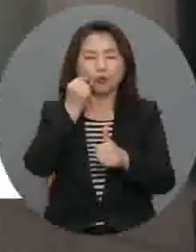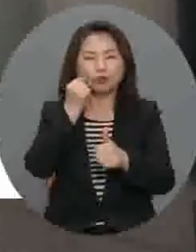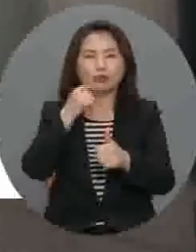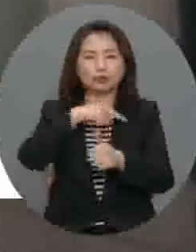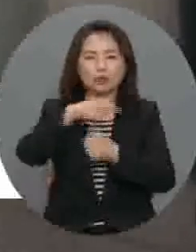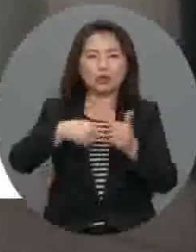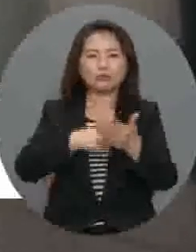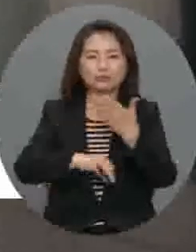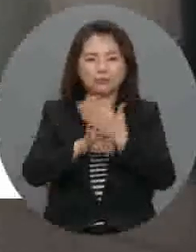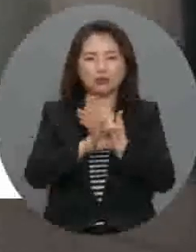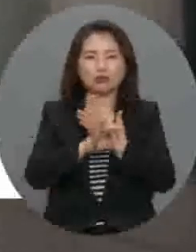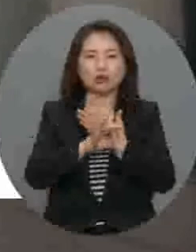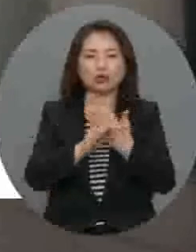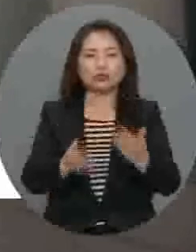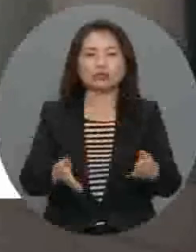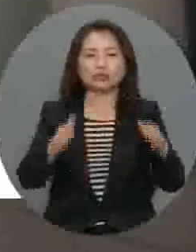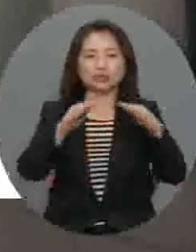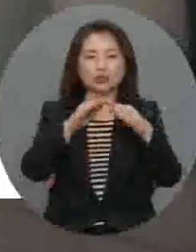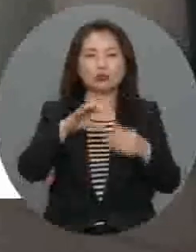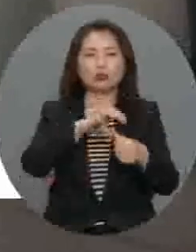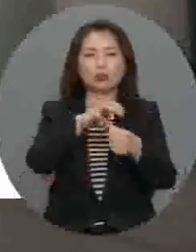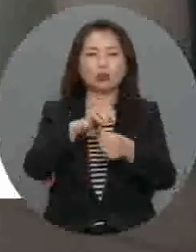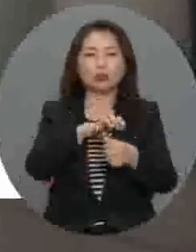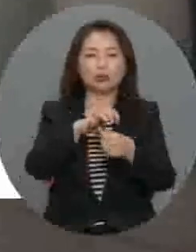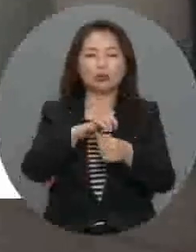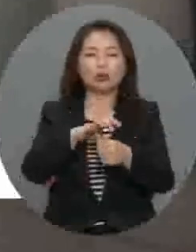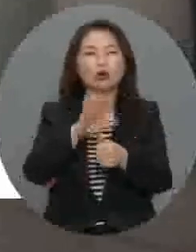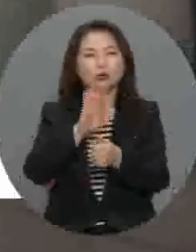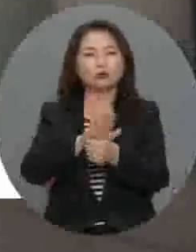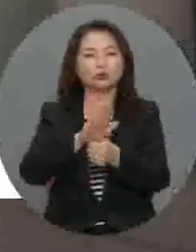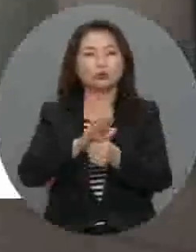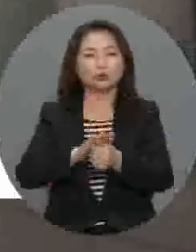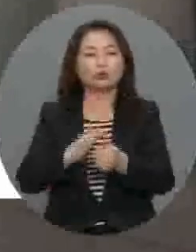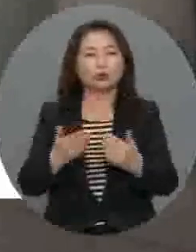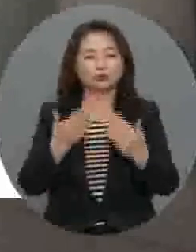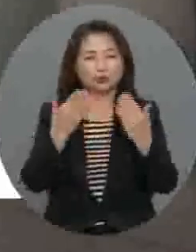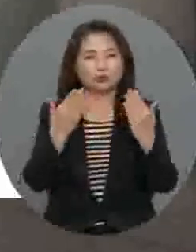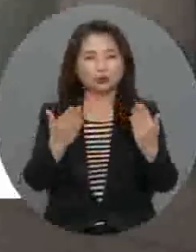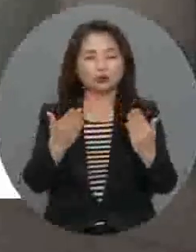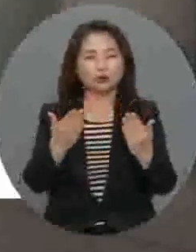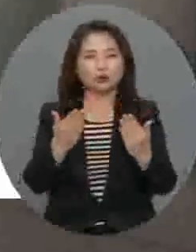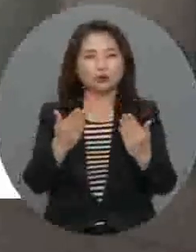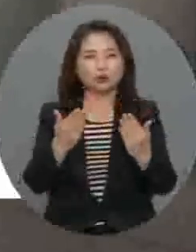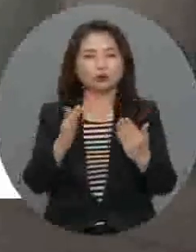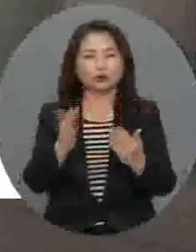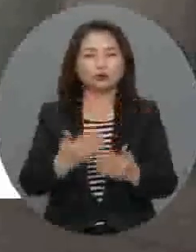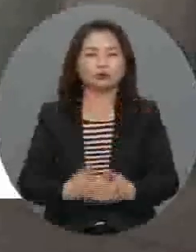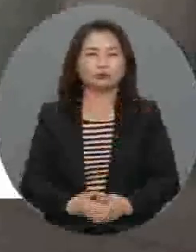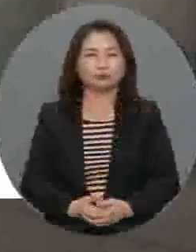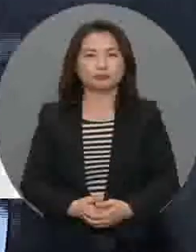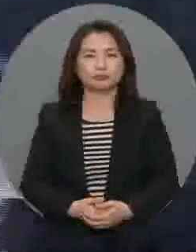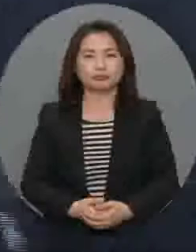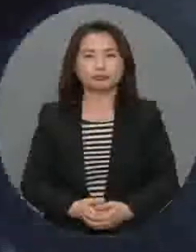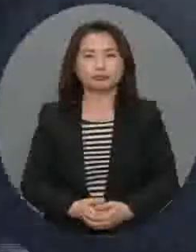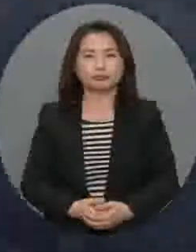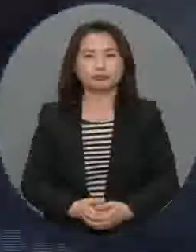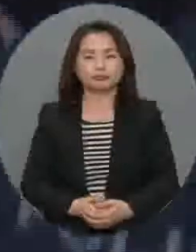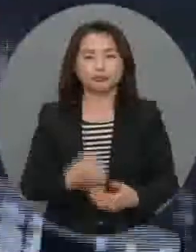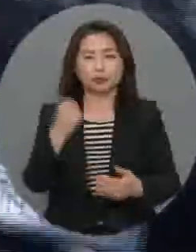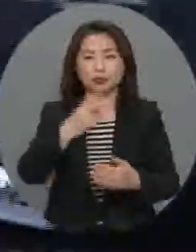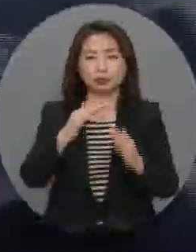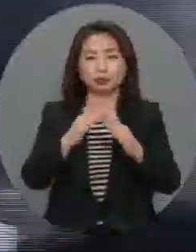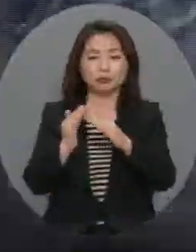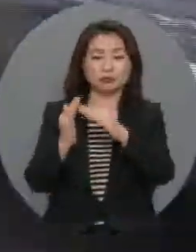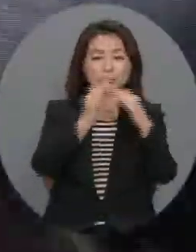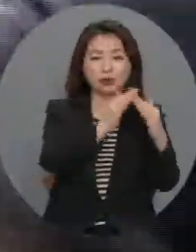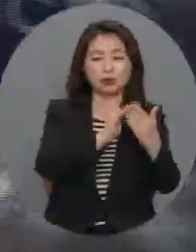상황이라 하면 저희가 시설까지 보호가 될수 있도록 뭐 그렇게 조치를 해야 되겠죠. 그리고